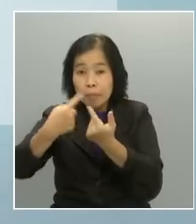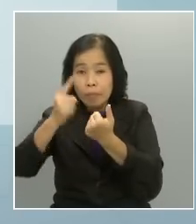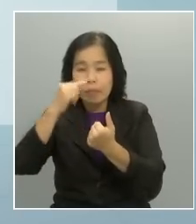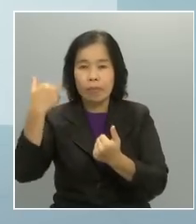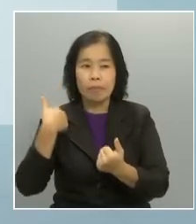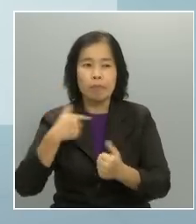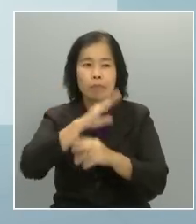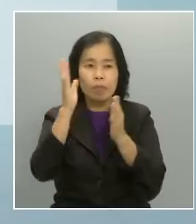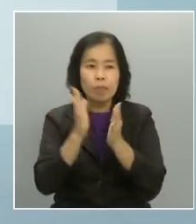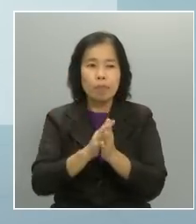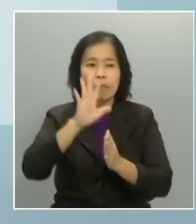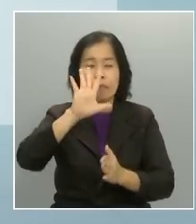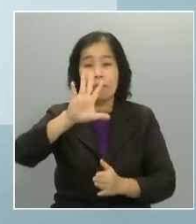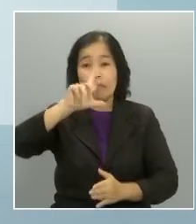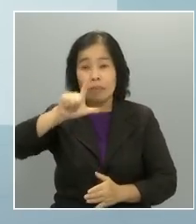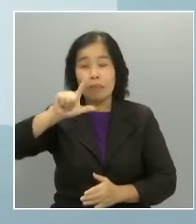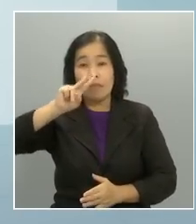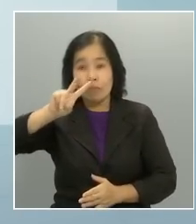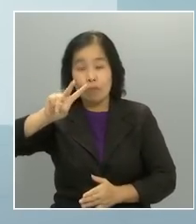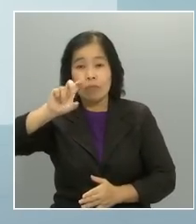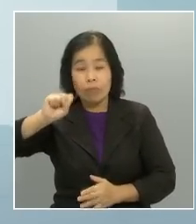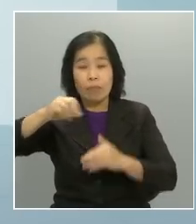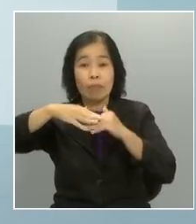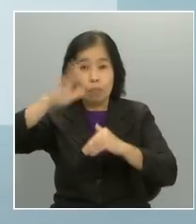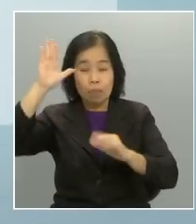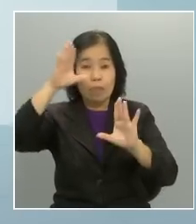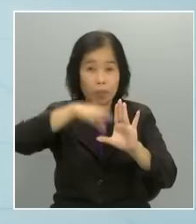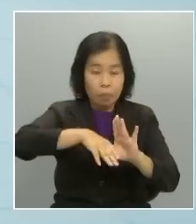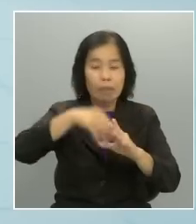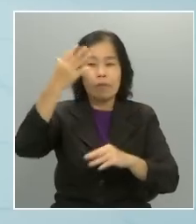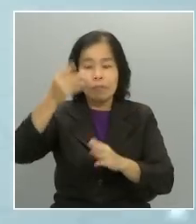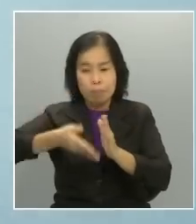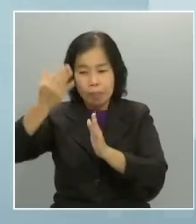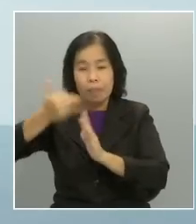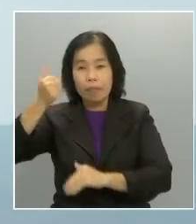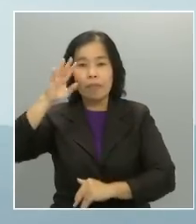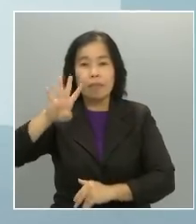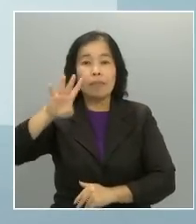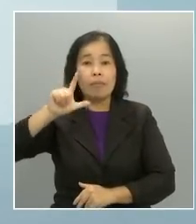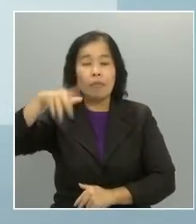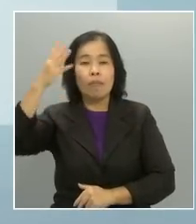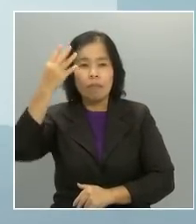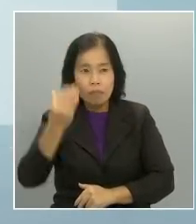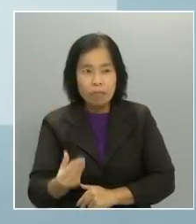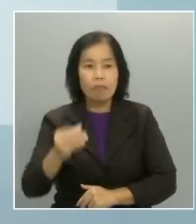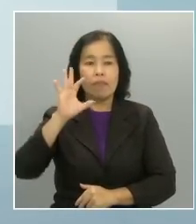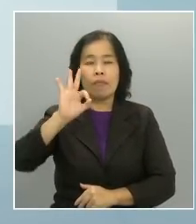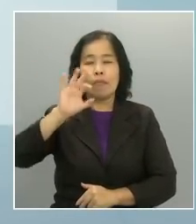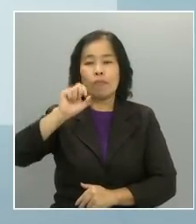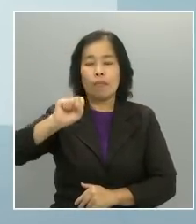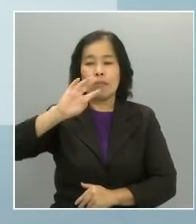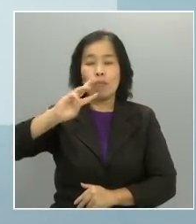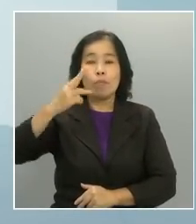มี 5ล้าน 2ที่ลงทะเบียนผ่าน 4ล้าน 2เพราะฉะนั้นมันยังเหลืออีกประมาณ 960000 4270ราย